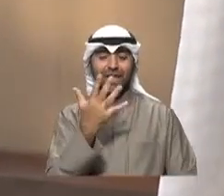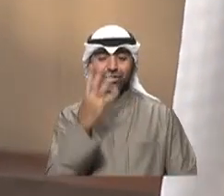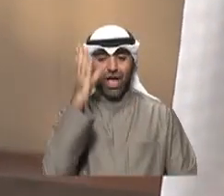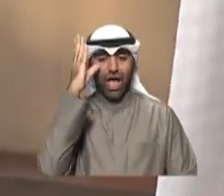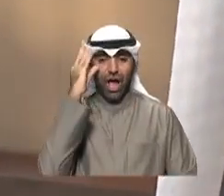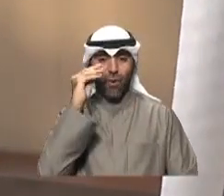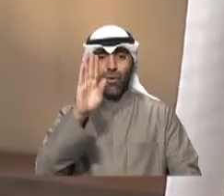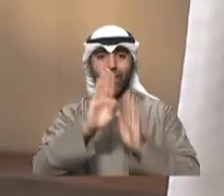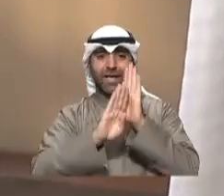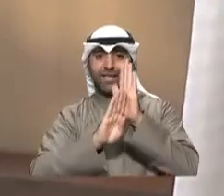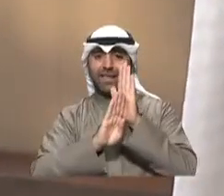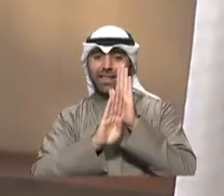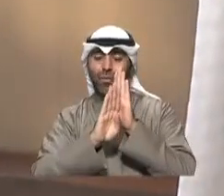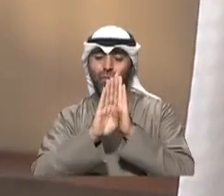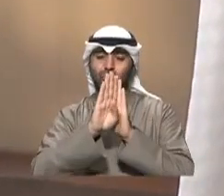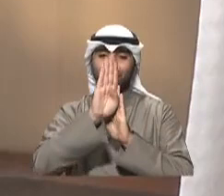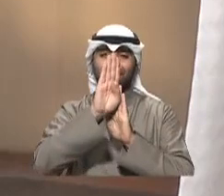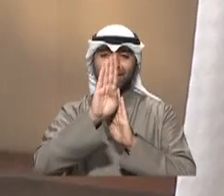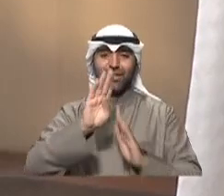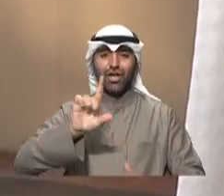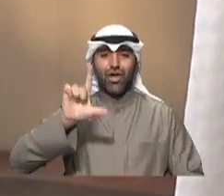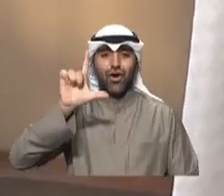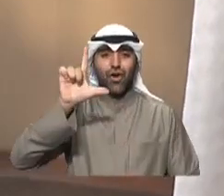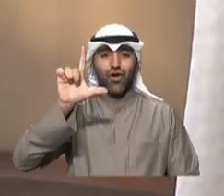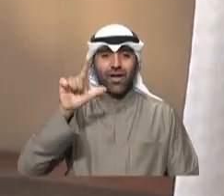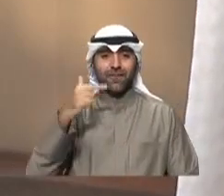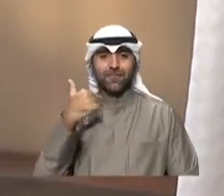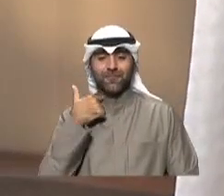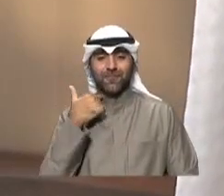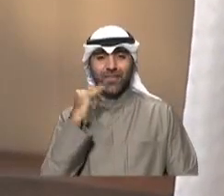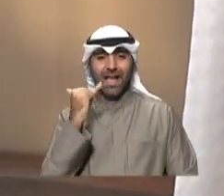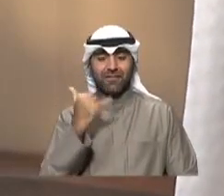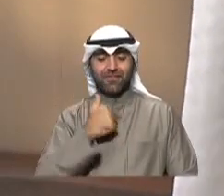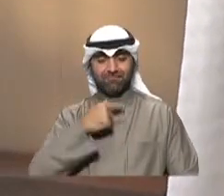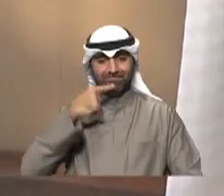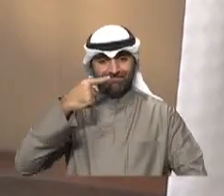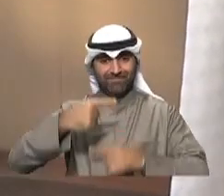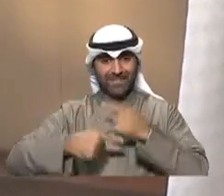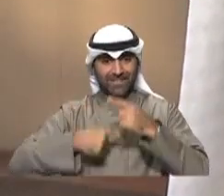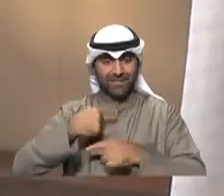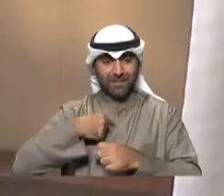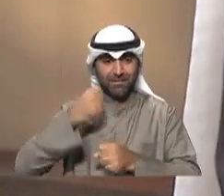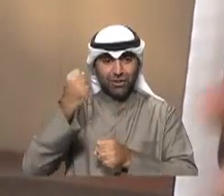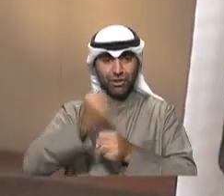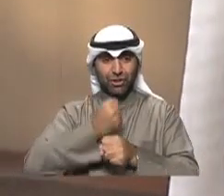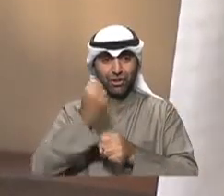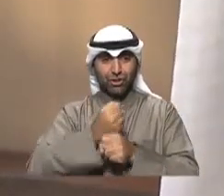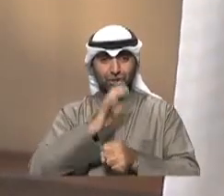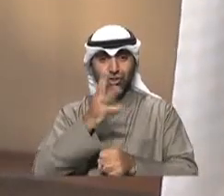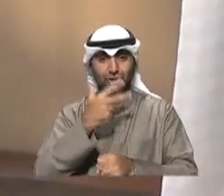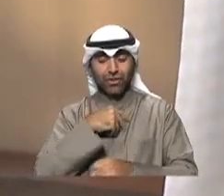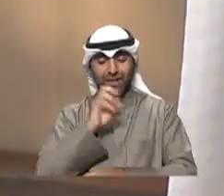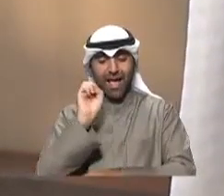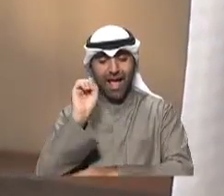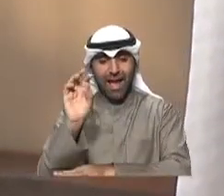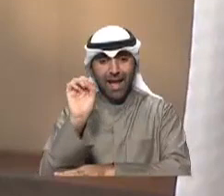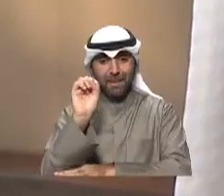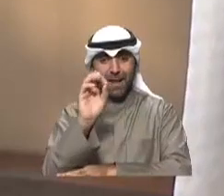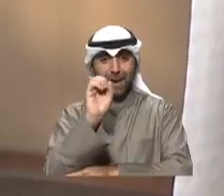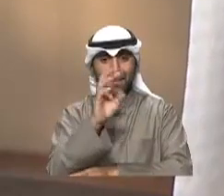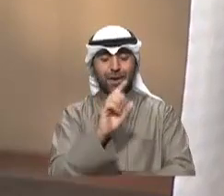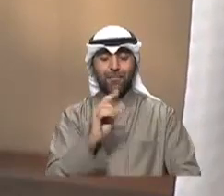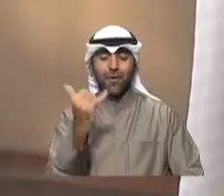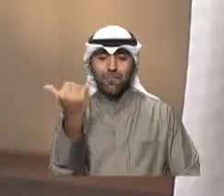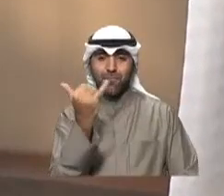لا تستطيع مؤسس لوحدها القيام بهذه المهمه لكن احنا اليوم ان شاء الله راح نسلط الضوء في